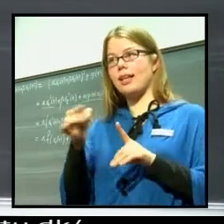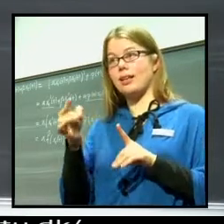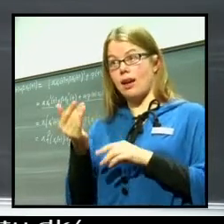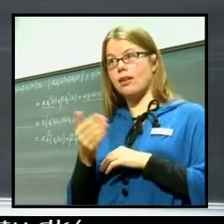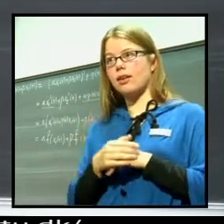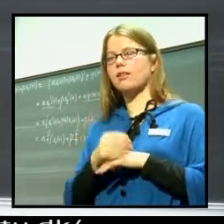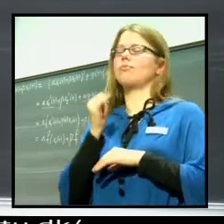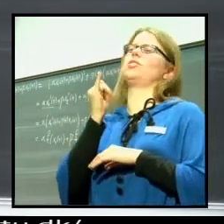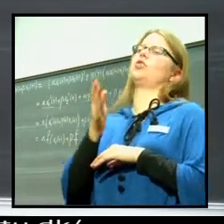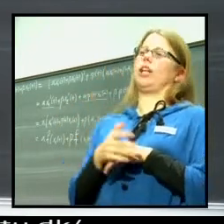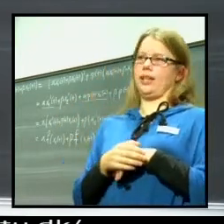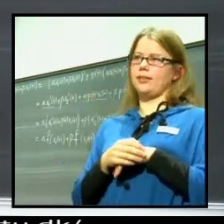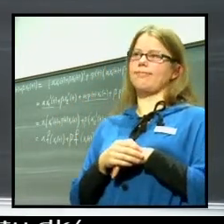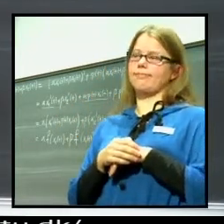der det.